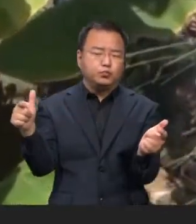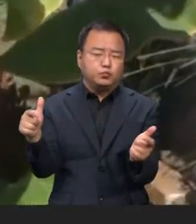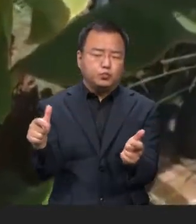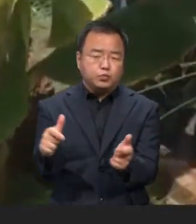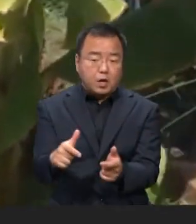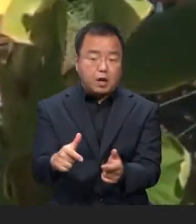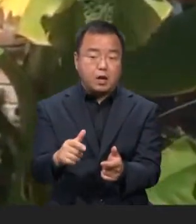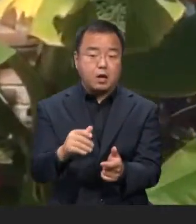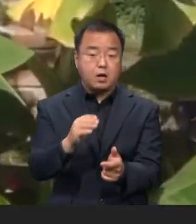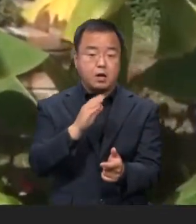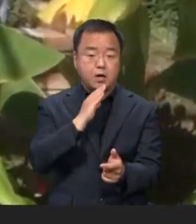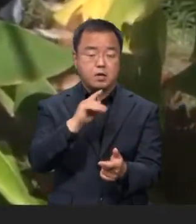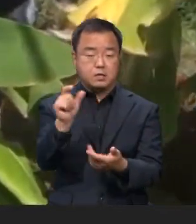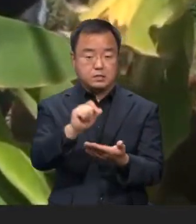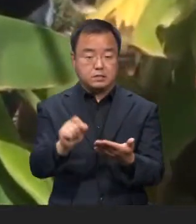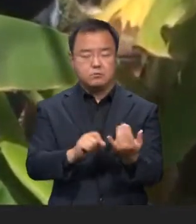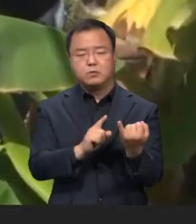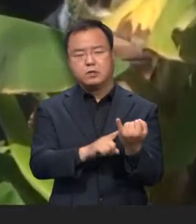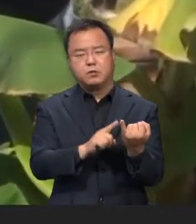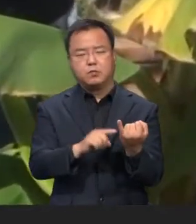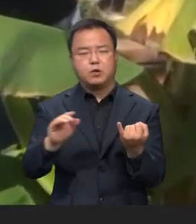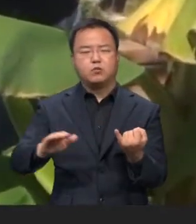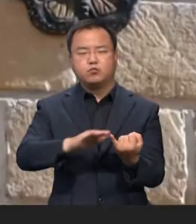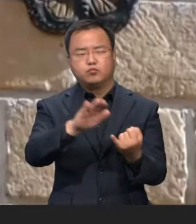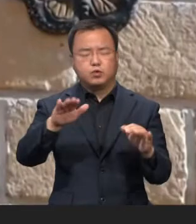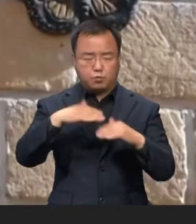사라 다이크만은 우리 모두가 연결돼